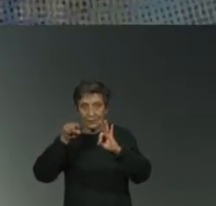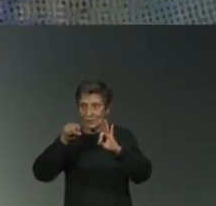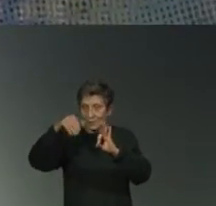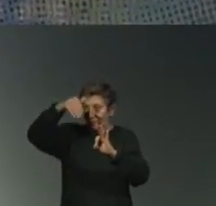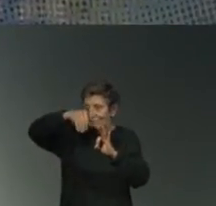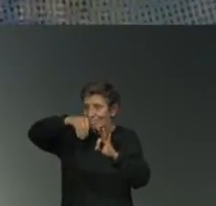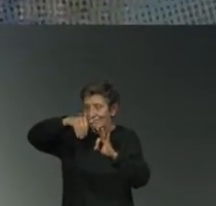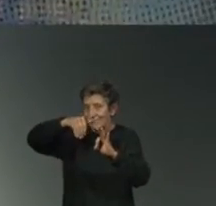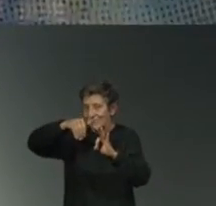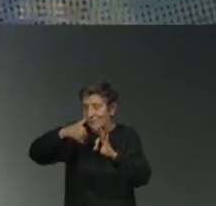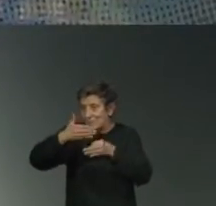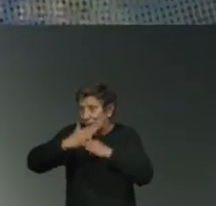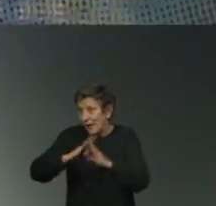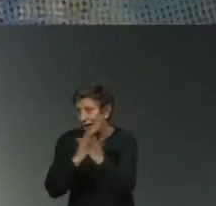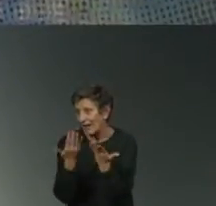livre à venir.